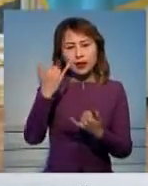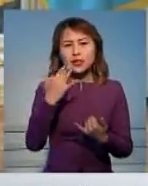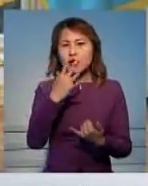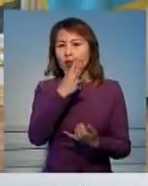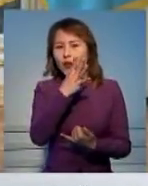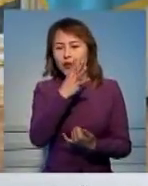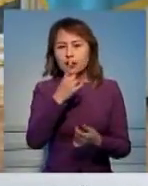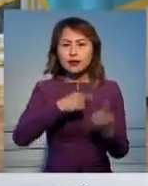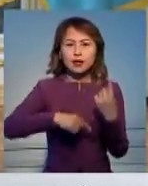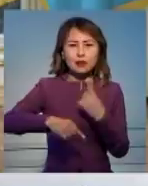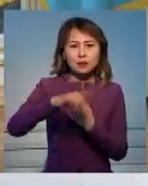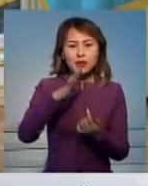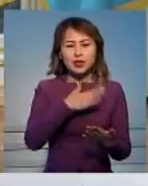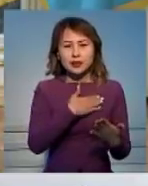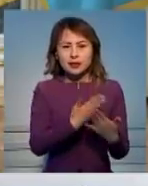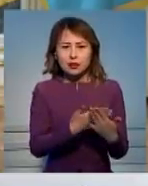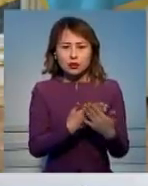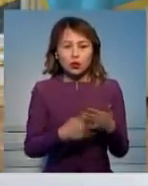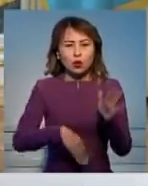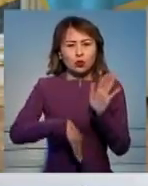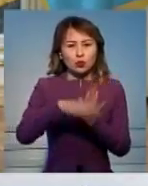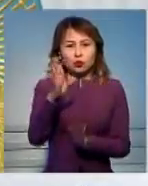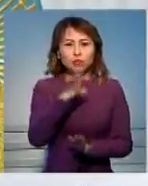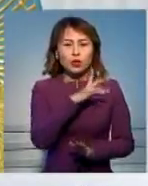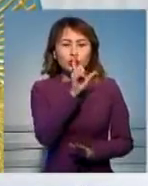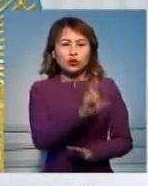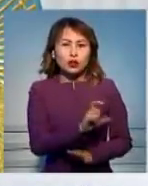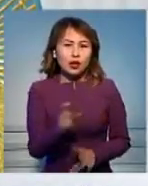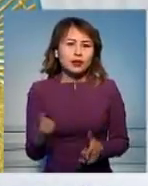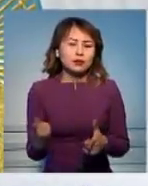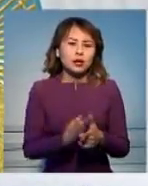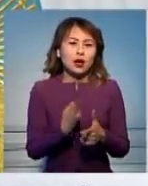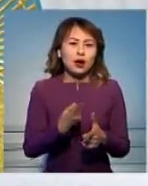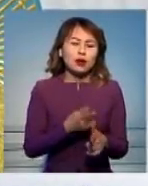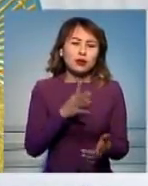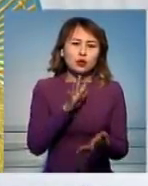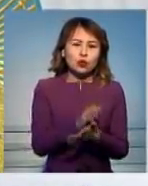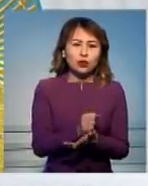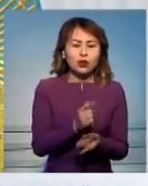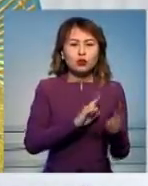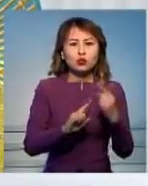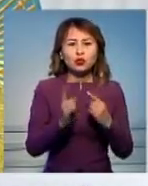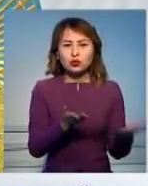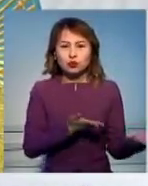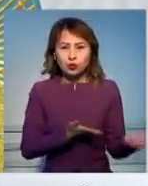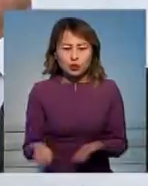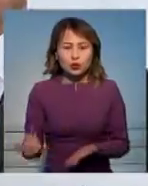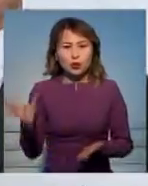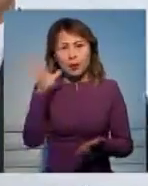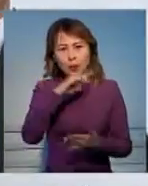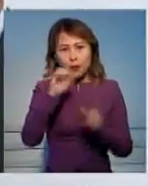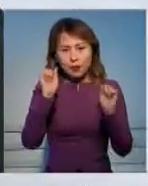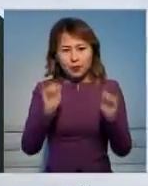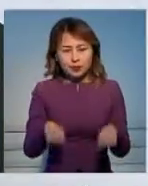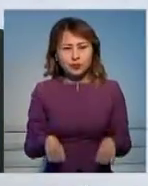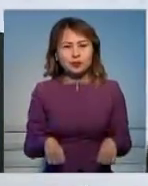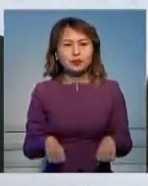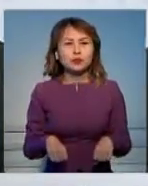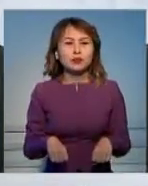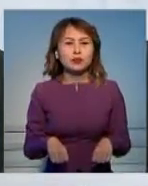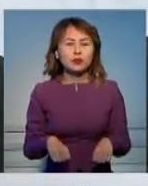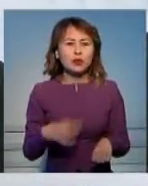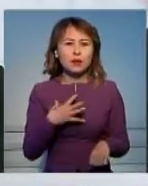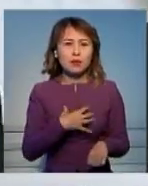елбасы қазіргі уақытта іскерлік белсенділікті күшейту және жұртшылықты кәсіпкерлікпен айналысуға тарту үшін барлық мүмкіндікті